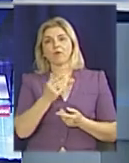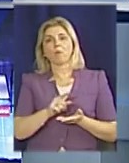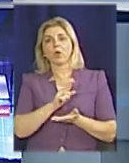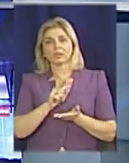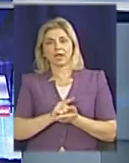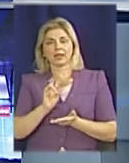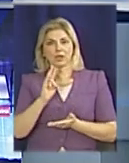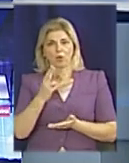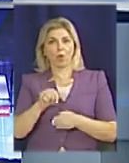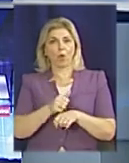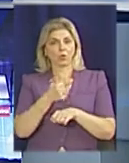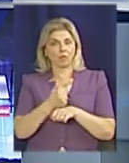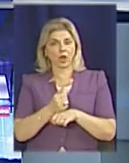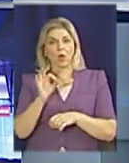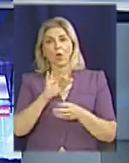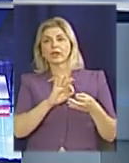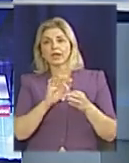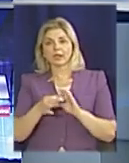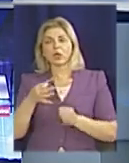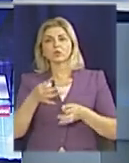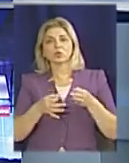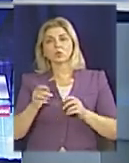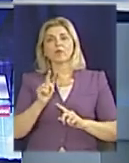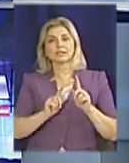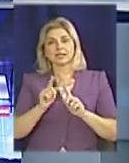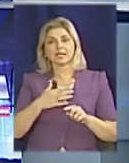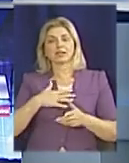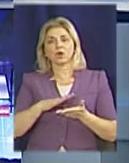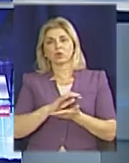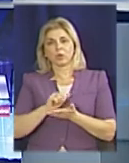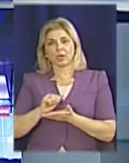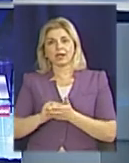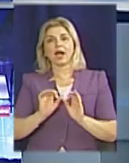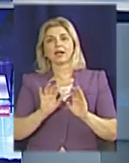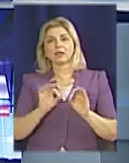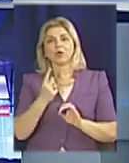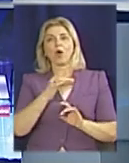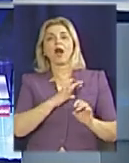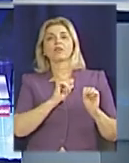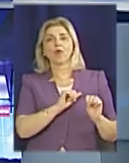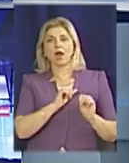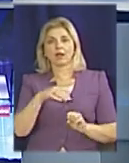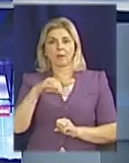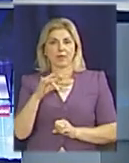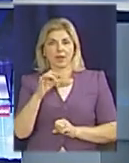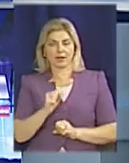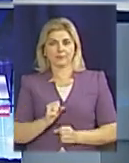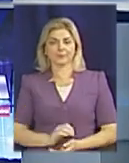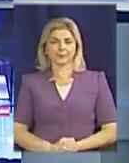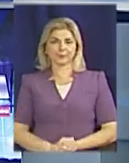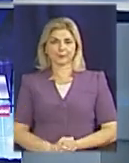Миколаївського міського голови. Про деталі судового засідання нашим журналістам розповів один з адвокатів мера Євген Павлович.